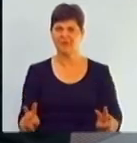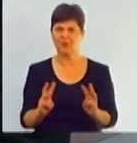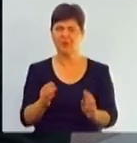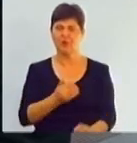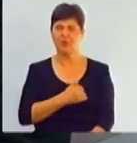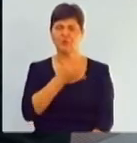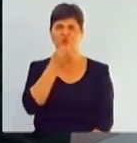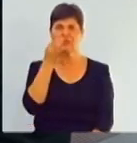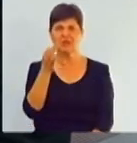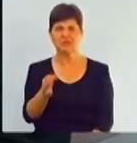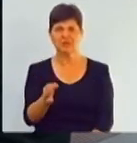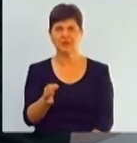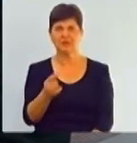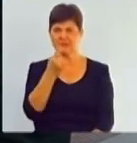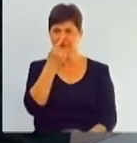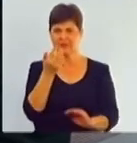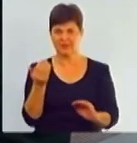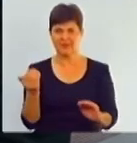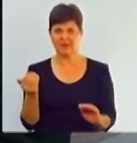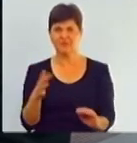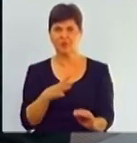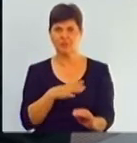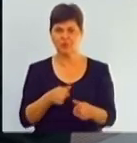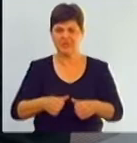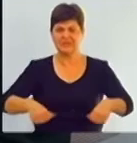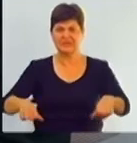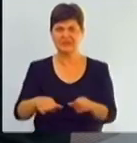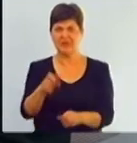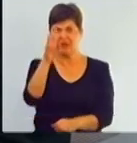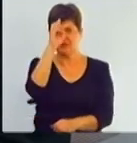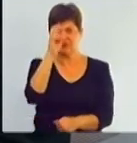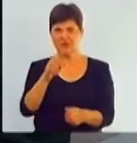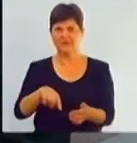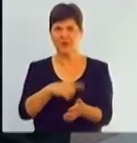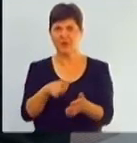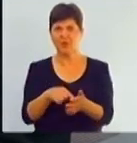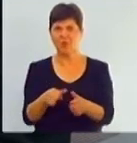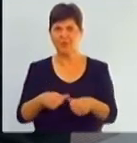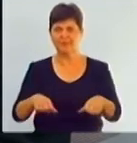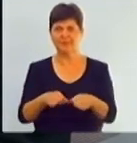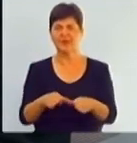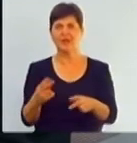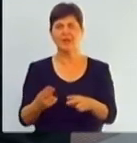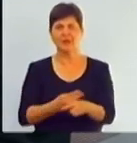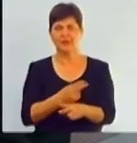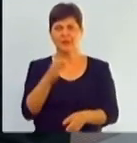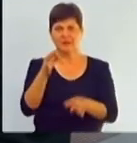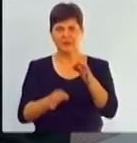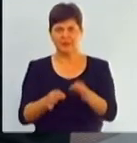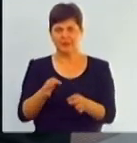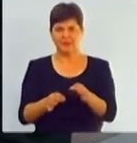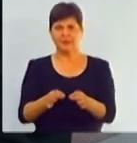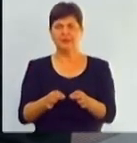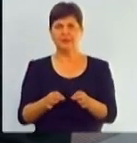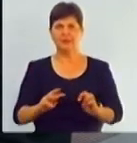що буквально недавно було засідання Державної комісії з питань техногенно-екологічної безпеки та надзвичайних ситуацій з даного